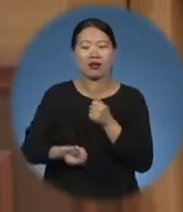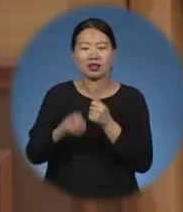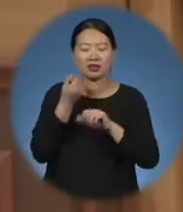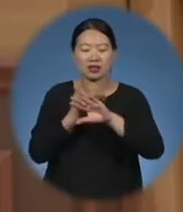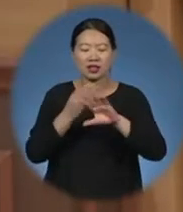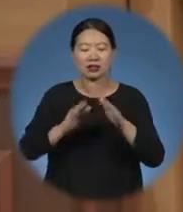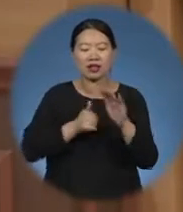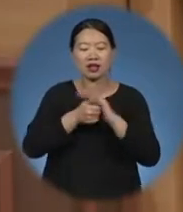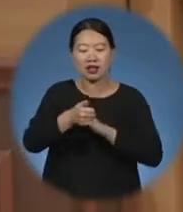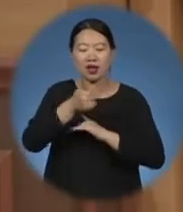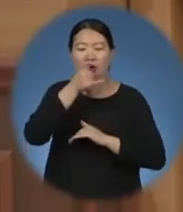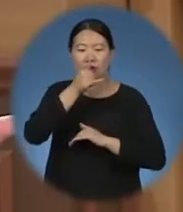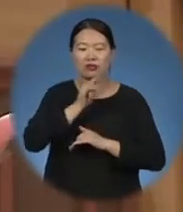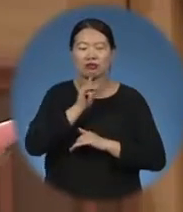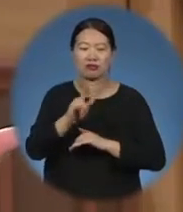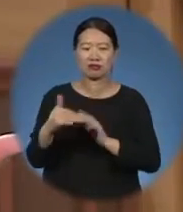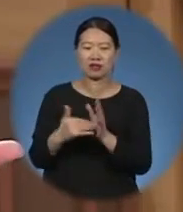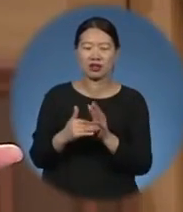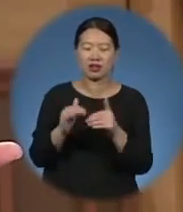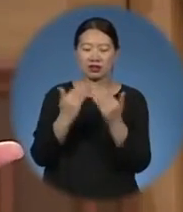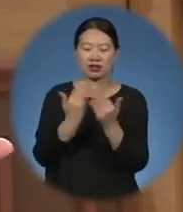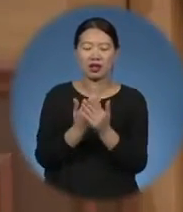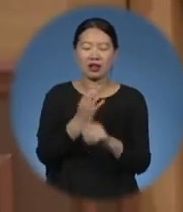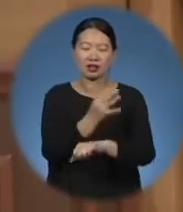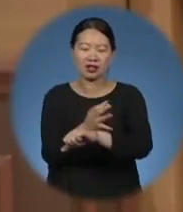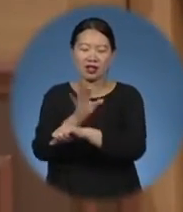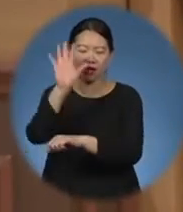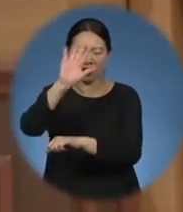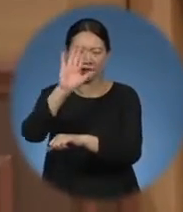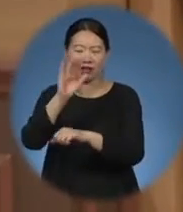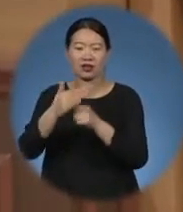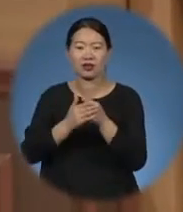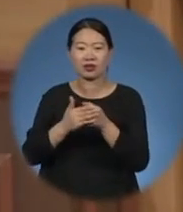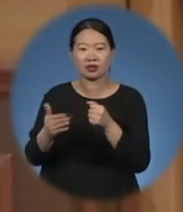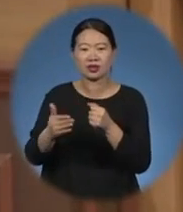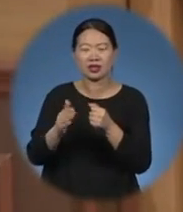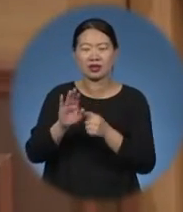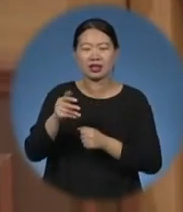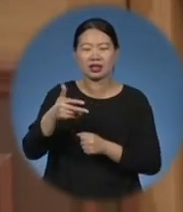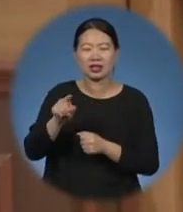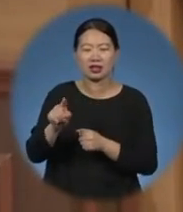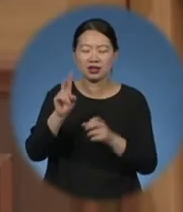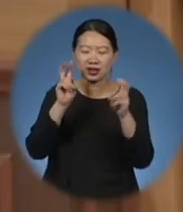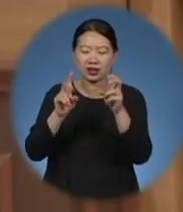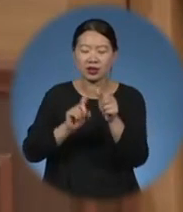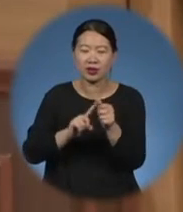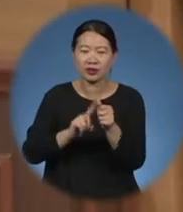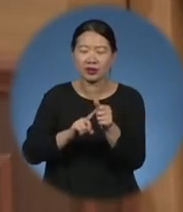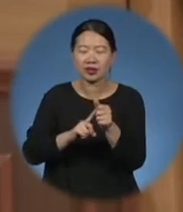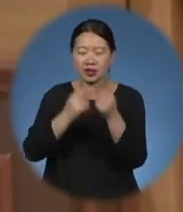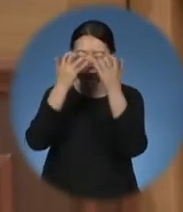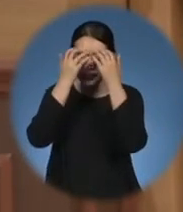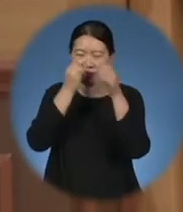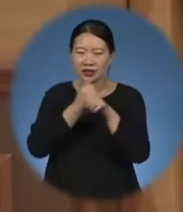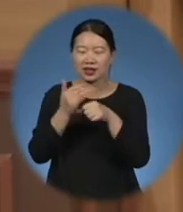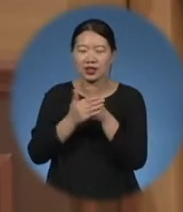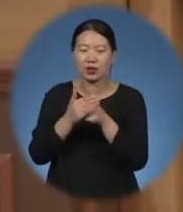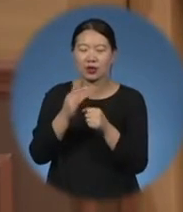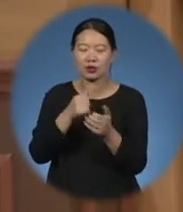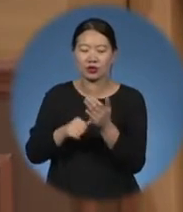있지 않습니까? 그렇죠. 지금 보니 다 서로 안 사주고 그렇게 하면 벤처 기업들 열심히 고생해서 물건을